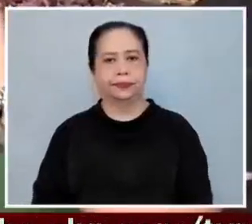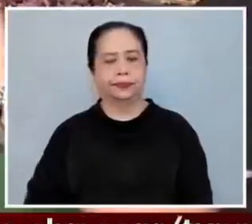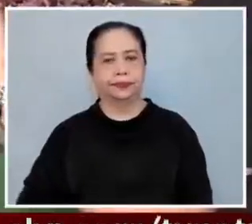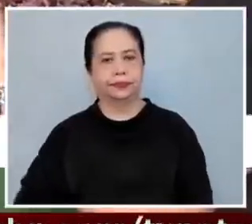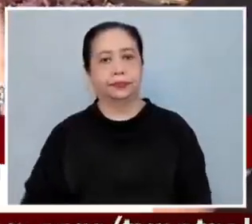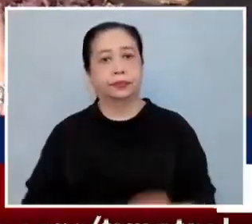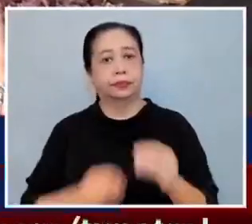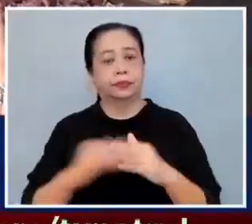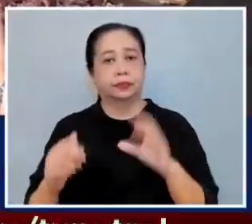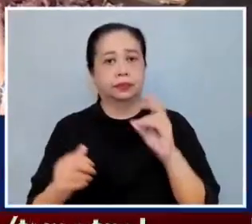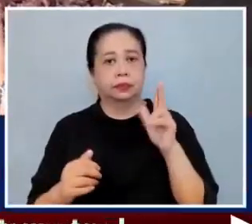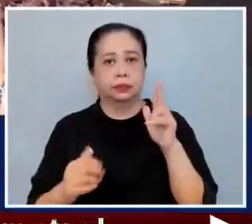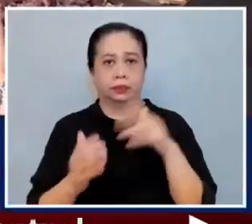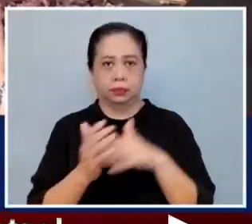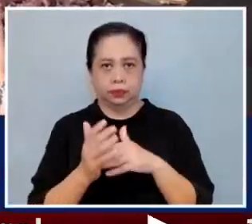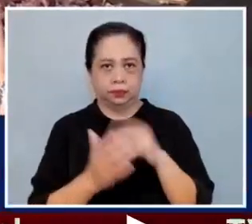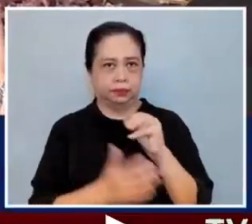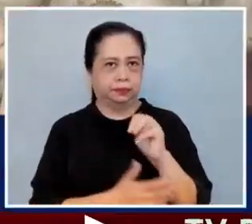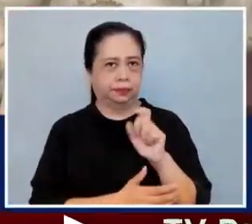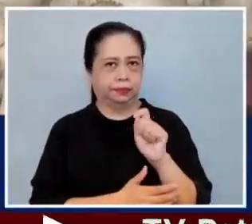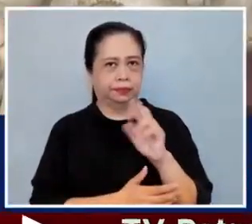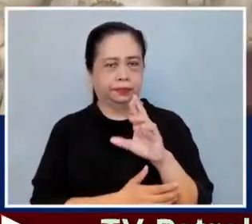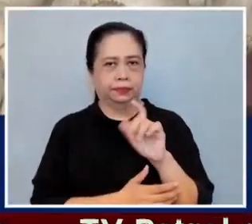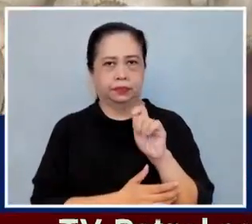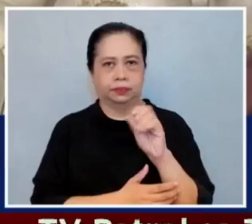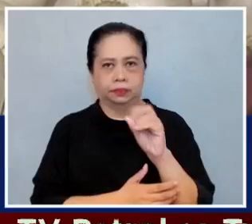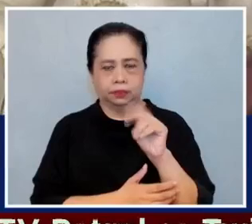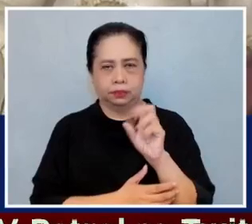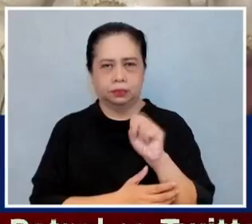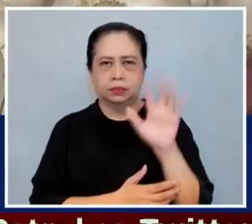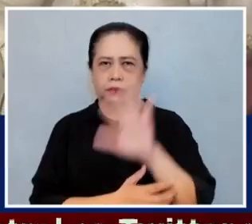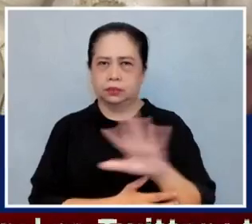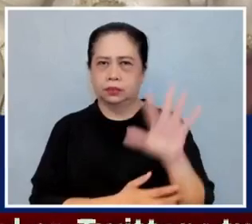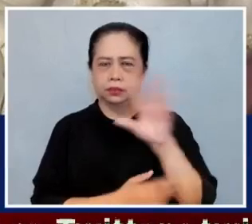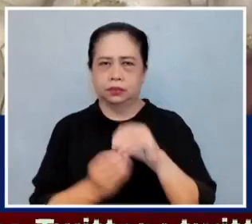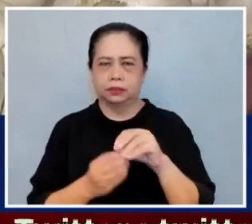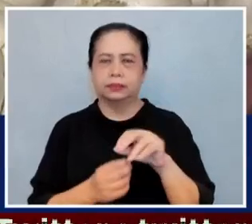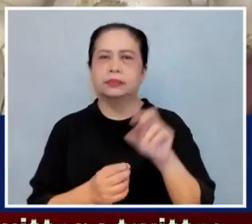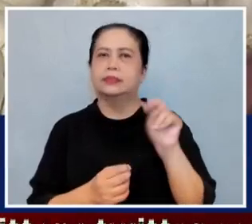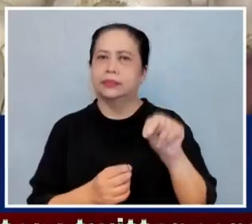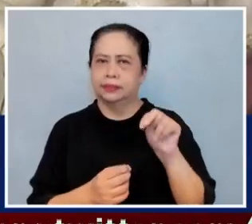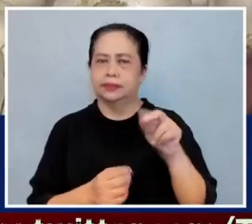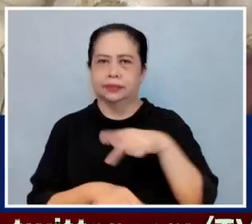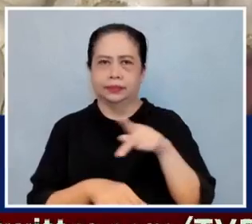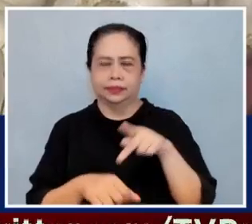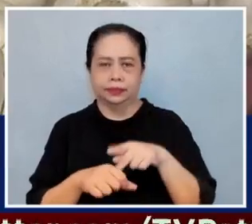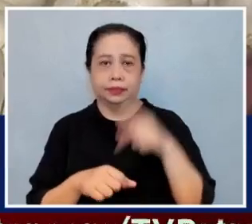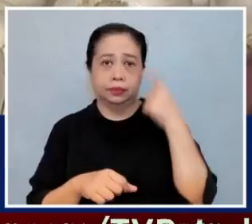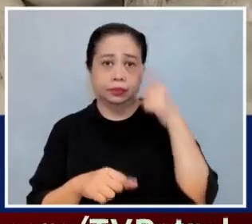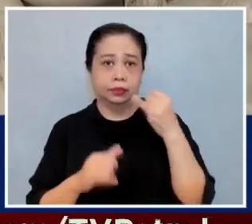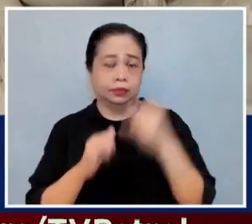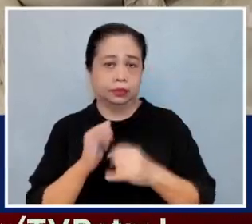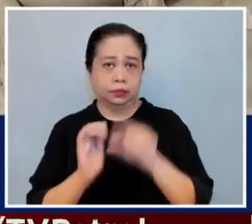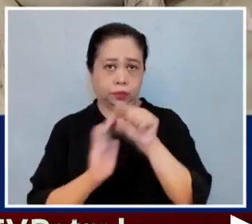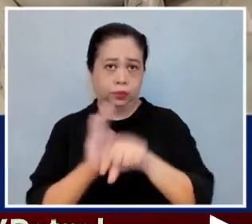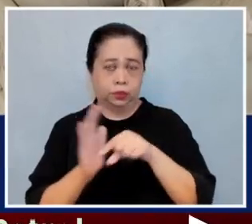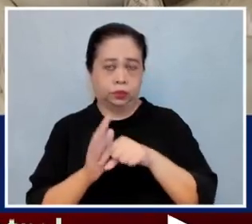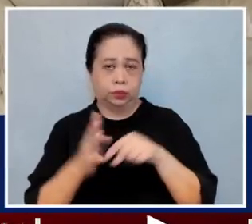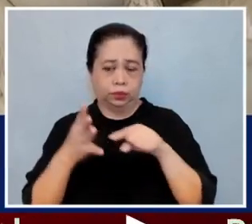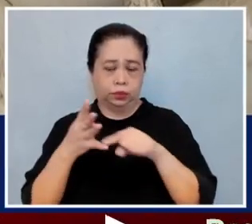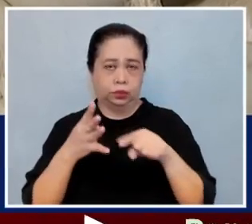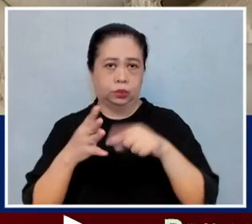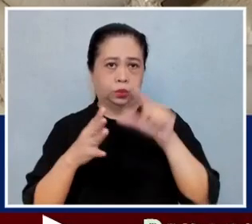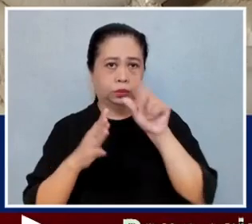Higit 73,000 metric tons ng bawang ang tinatayang magiging pangangailangan ng Pilipinas para sa huling kalahati ng